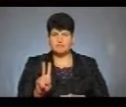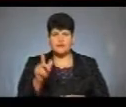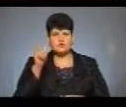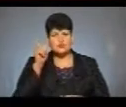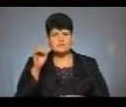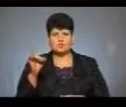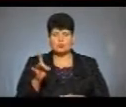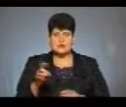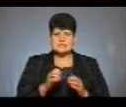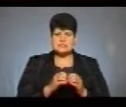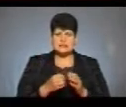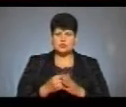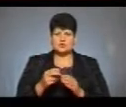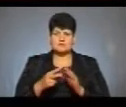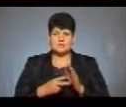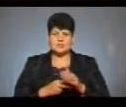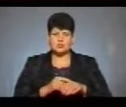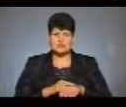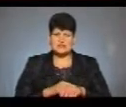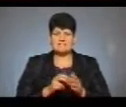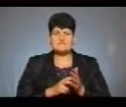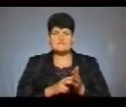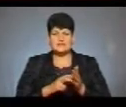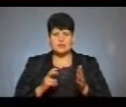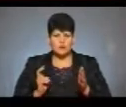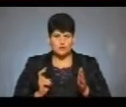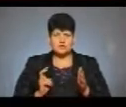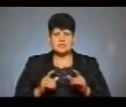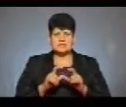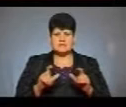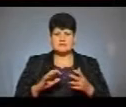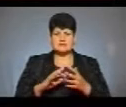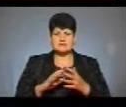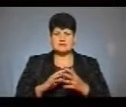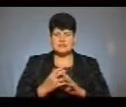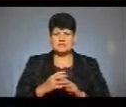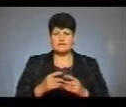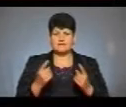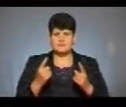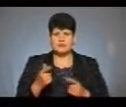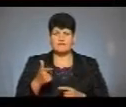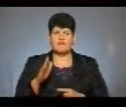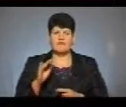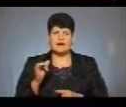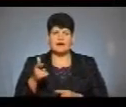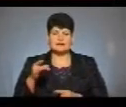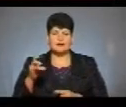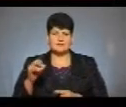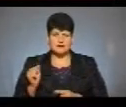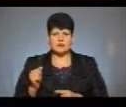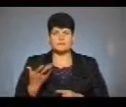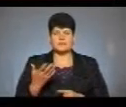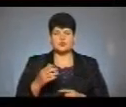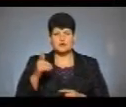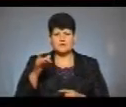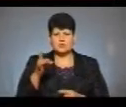районі. З 10 до 17 години відключать передавачі на станції, розташовані в селі Горішня Вигнанка цього району. Це пов'язано з